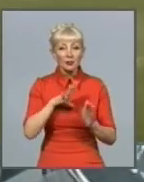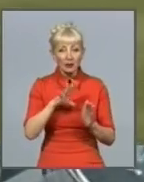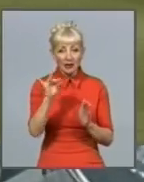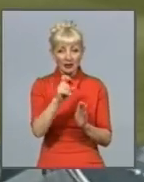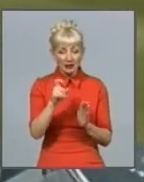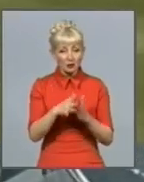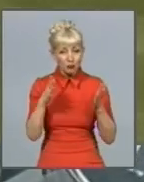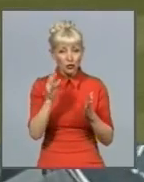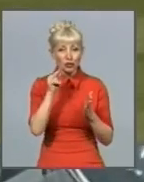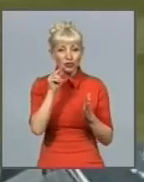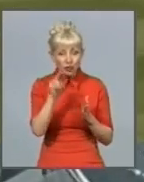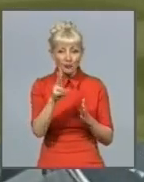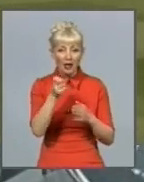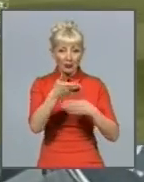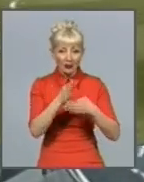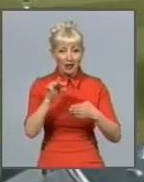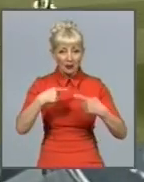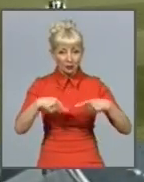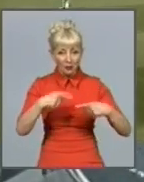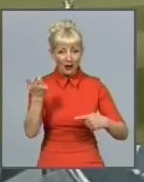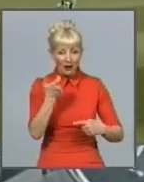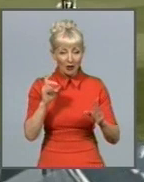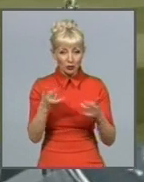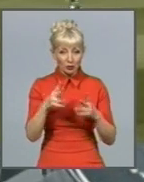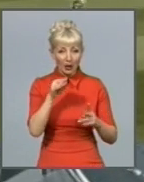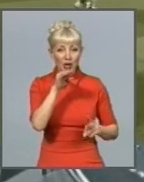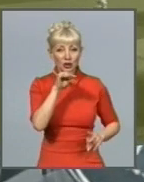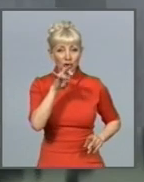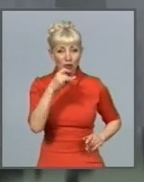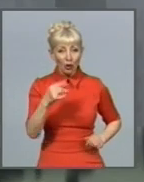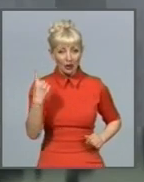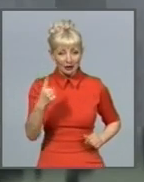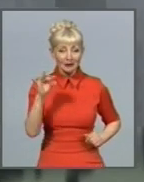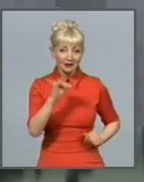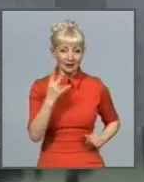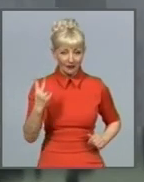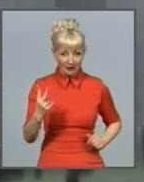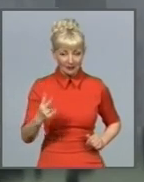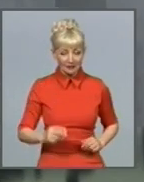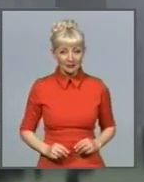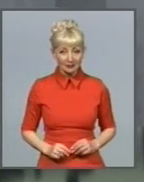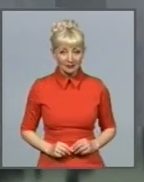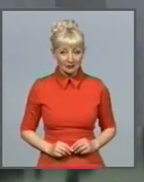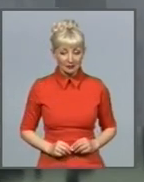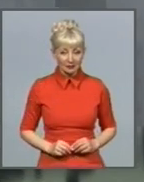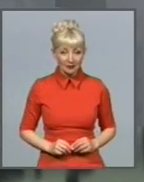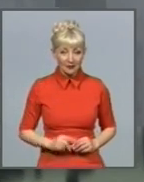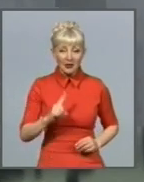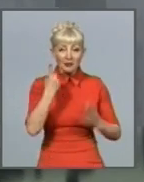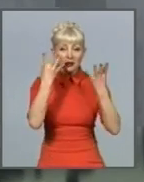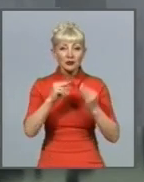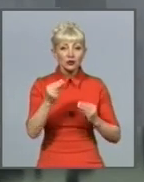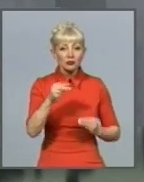из футболисток харьковских клубов «Жилстрой-1» и «Жилстрой-2». Первый день чемпионата Украины по